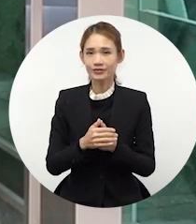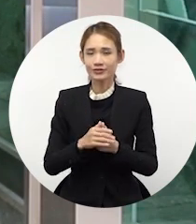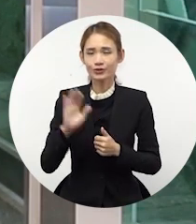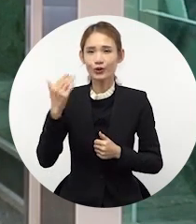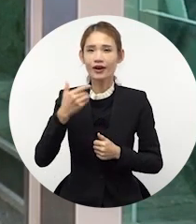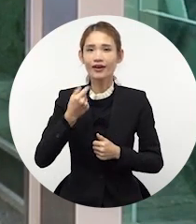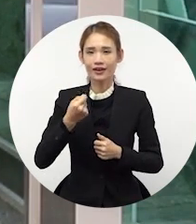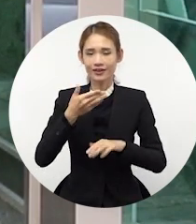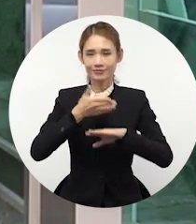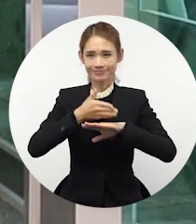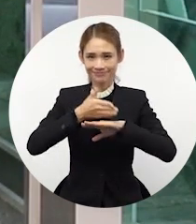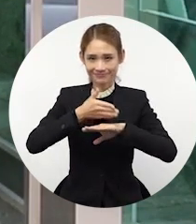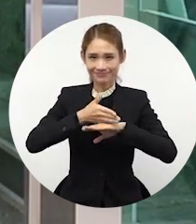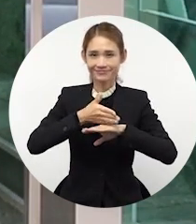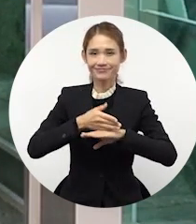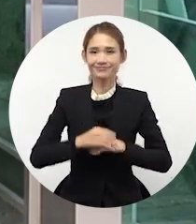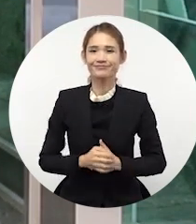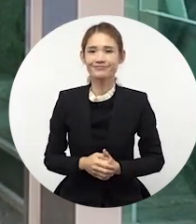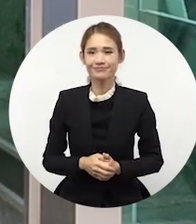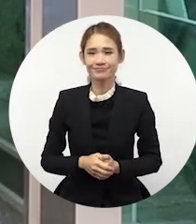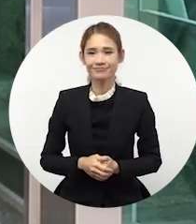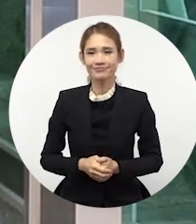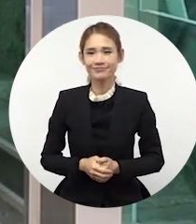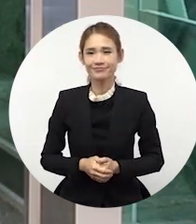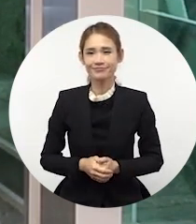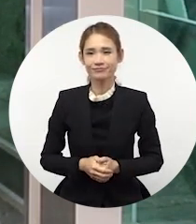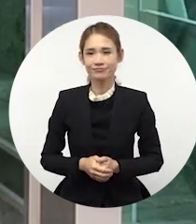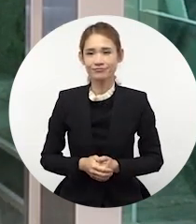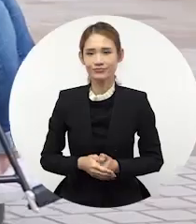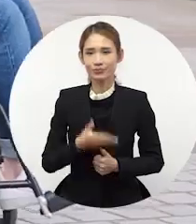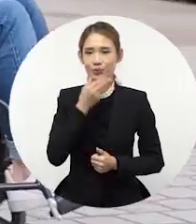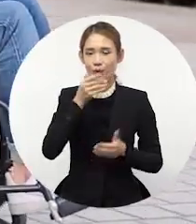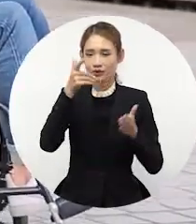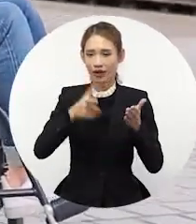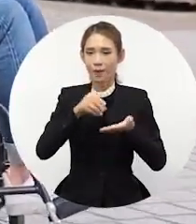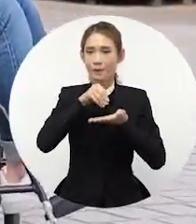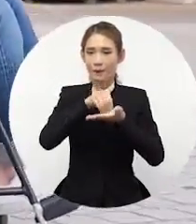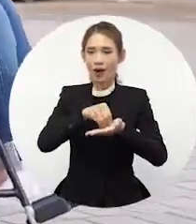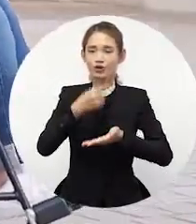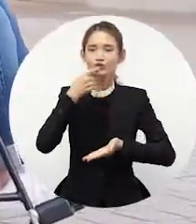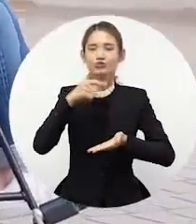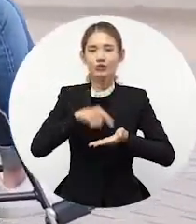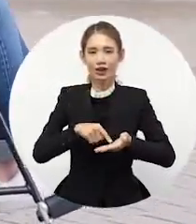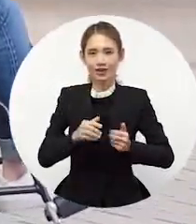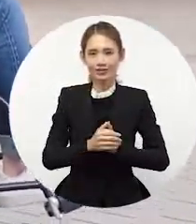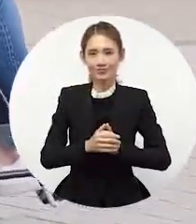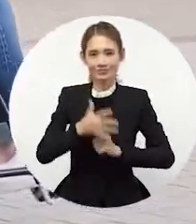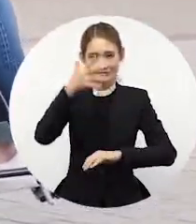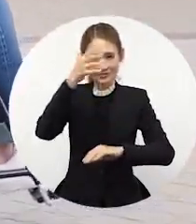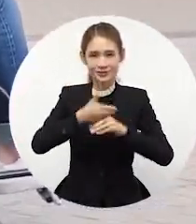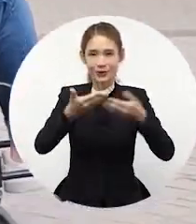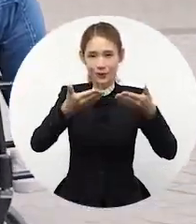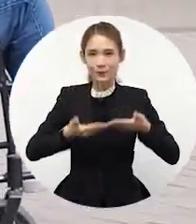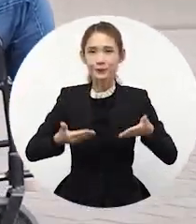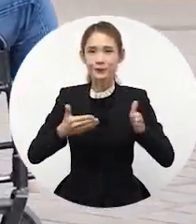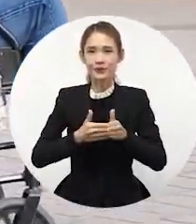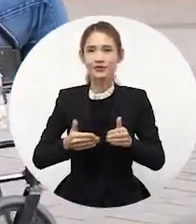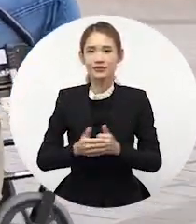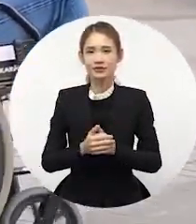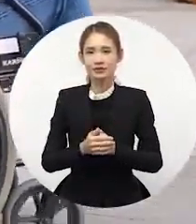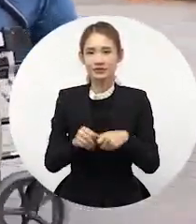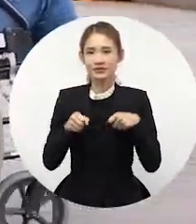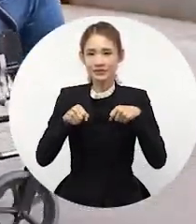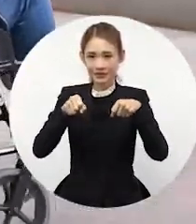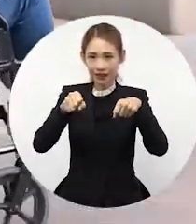정도 사용 될것 장애인의 같습니다. 민원 네, 업무를 감사합니다. 도와주고 있다. 네. 아, 복지카드 이현욱 발급 강사가 쉽네. 신동현 드디어 강사의 이렇게 휠체어를 받게 되네.